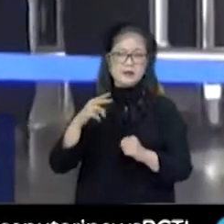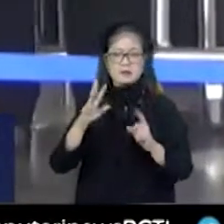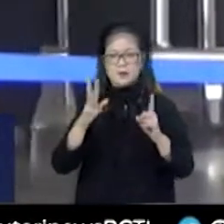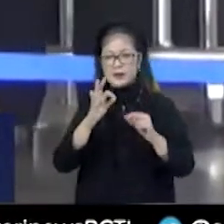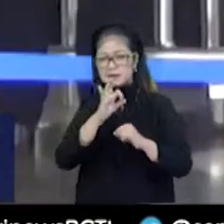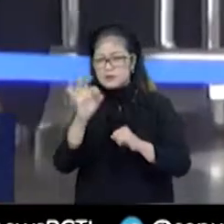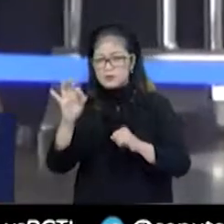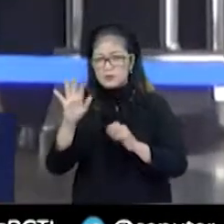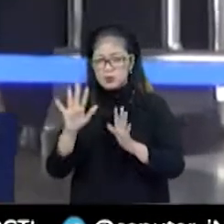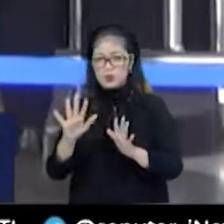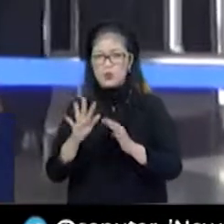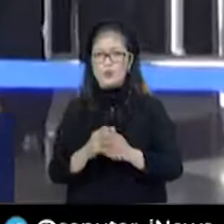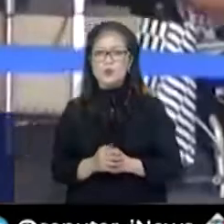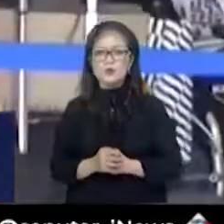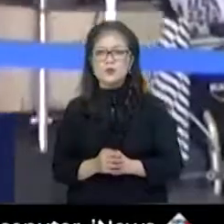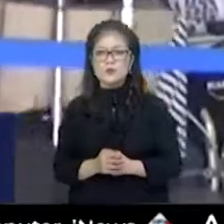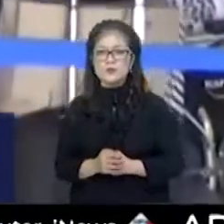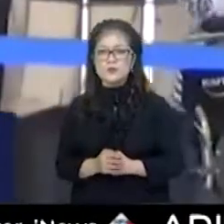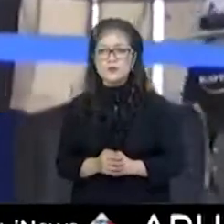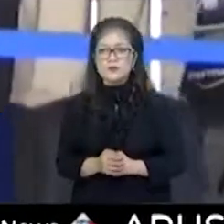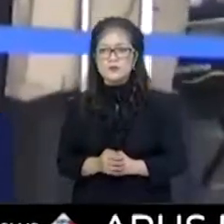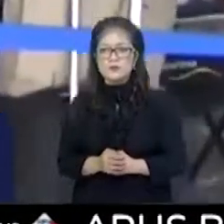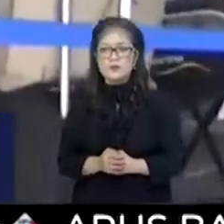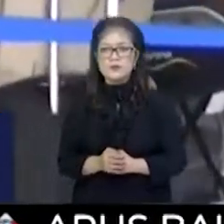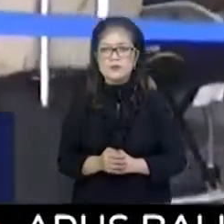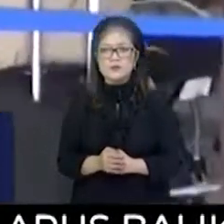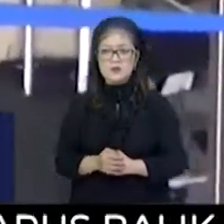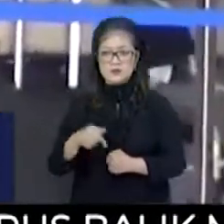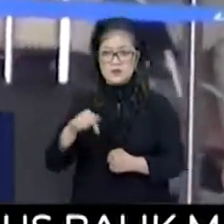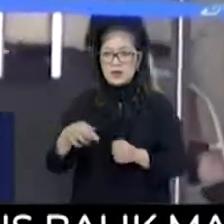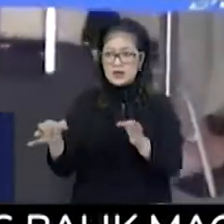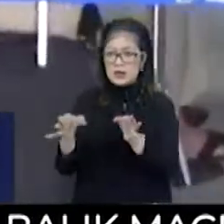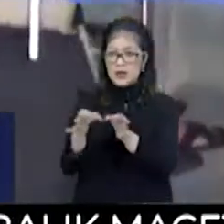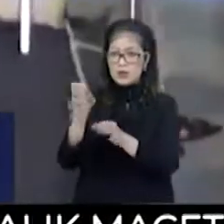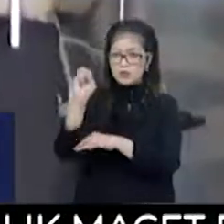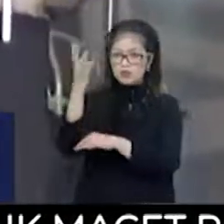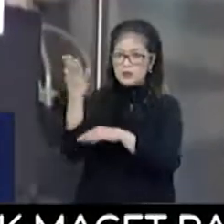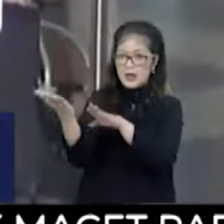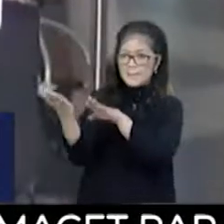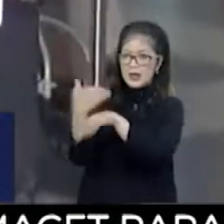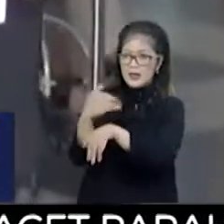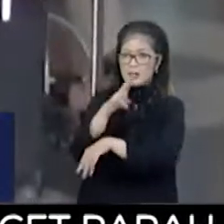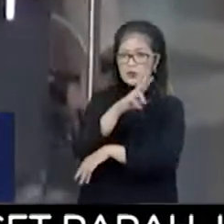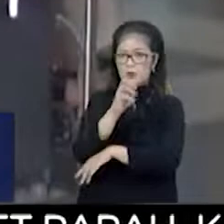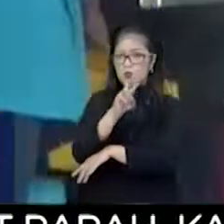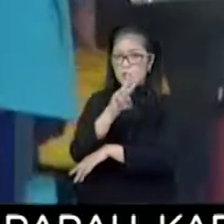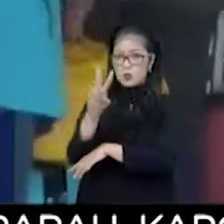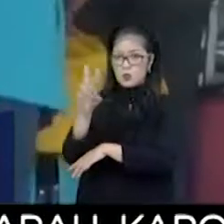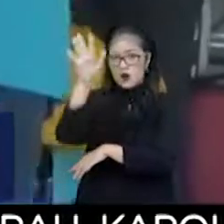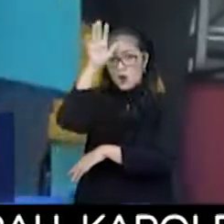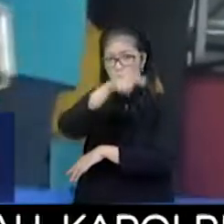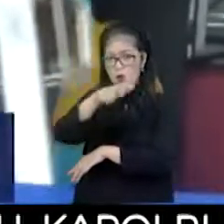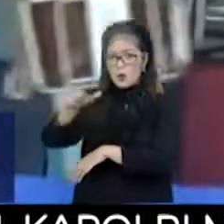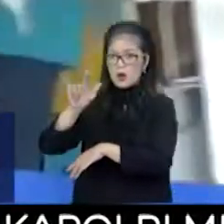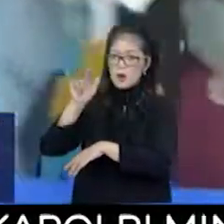13.942 orang penumpang. Memasuki puncak arus balik Lebaran 2022, penumpang yang meninggalkan Bali diperkirakan